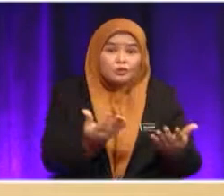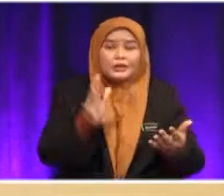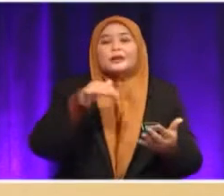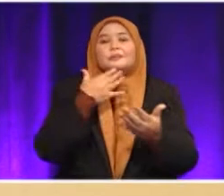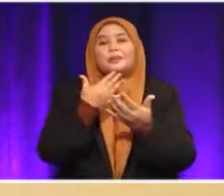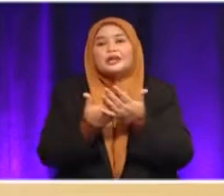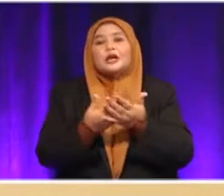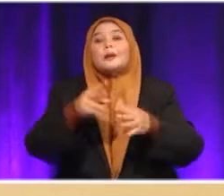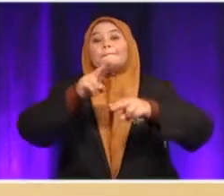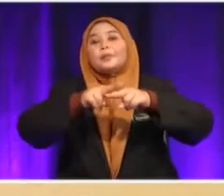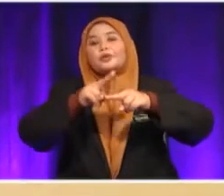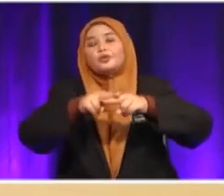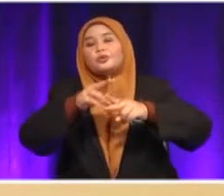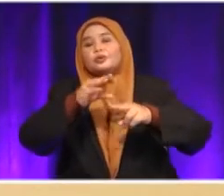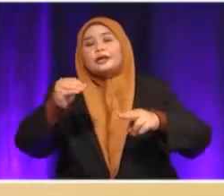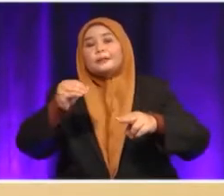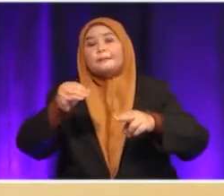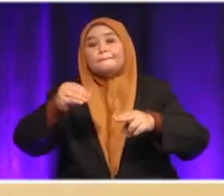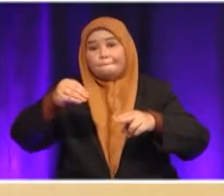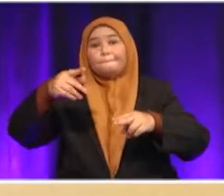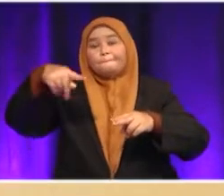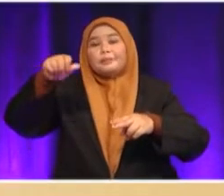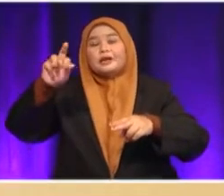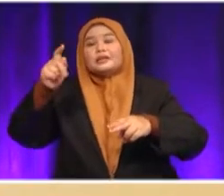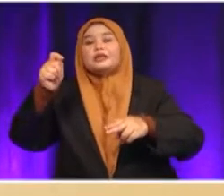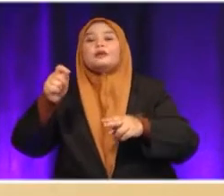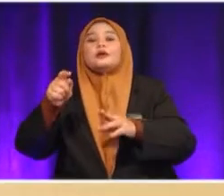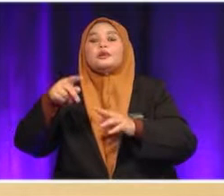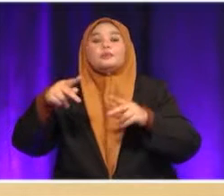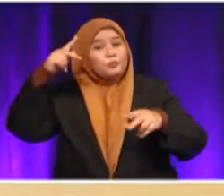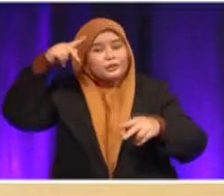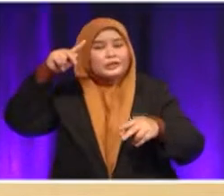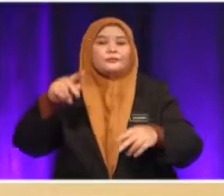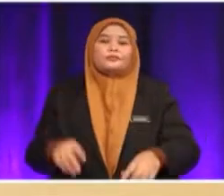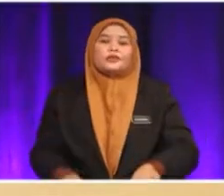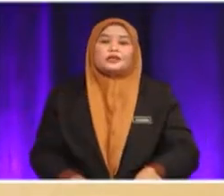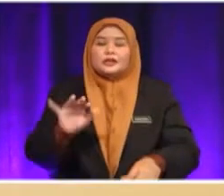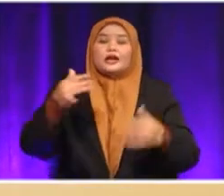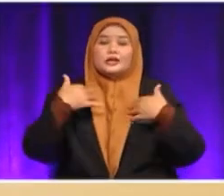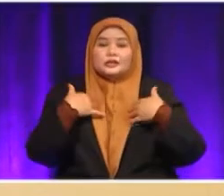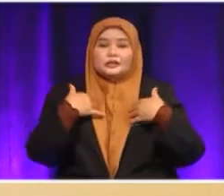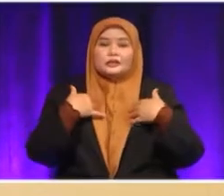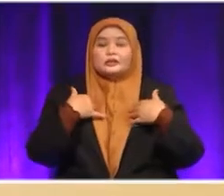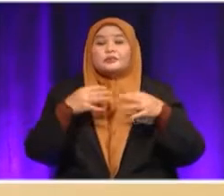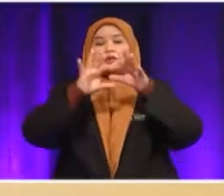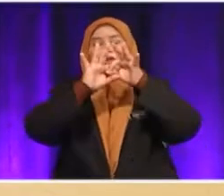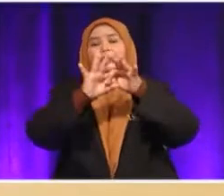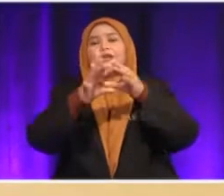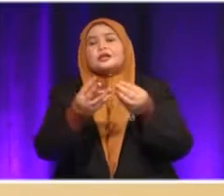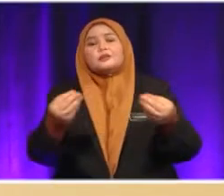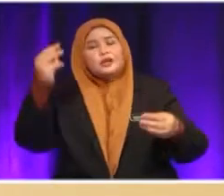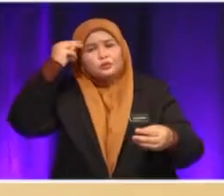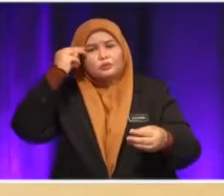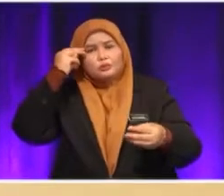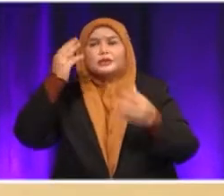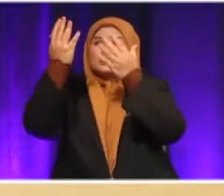penduduk dan pasti politik masuknya penduduk dan Pati politik yang ada di persekutuan Tanah Melayu menyambut